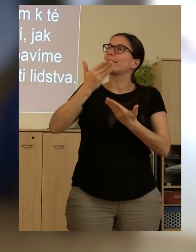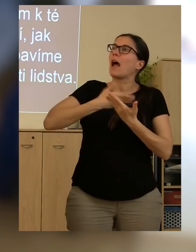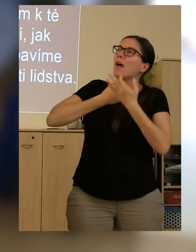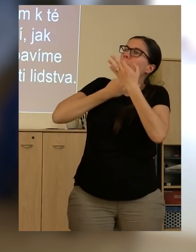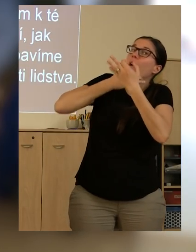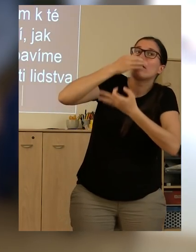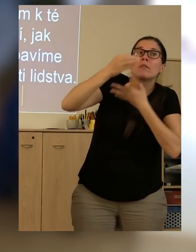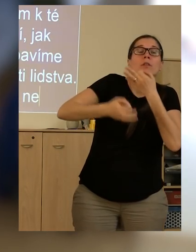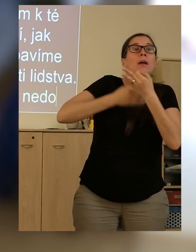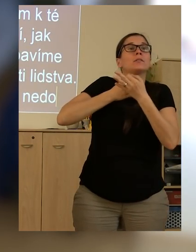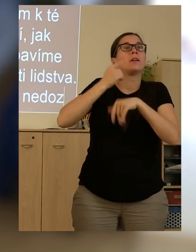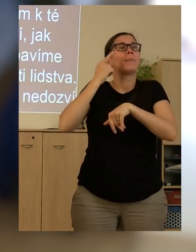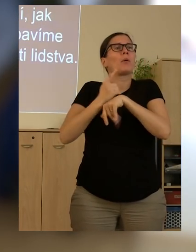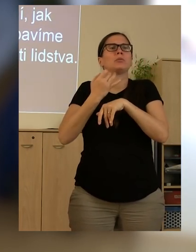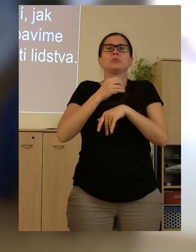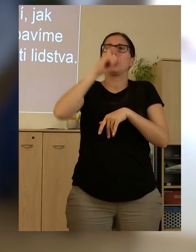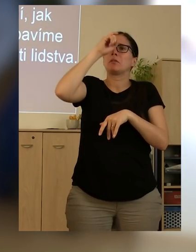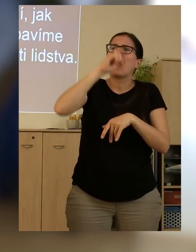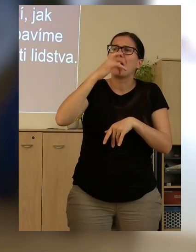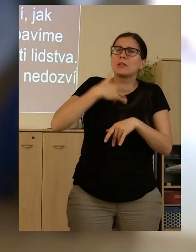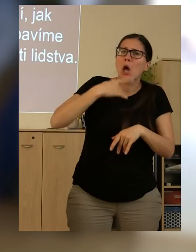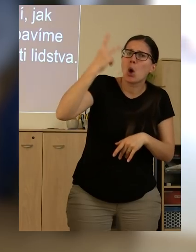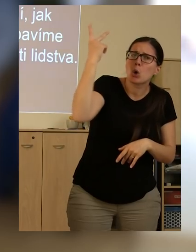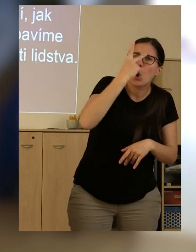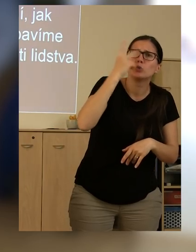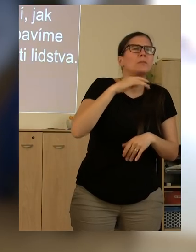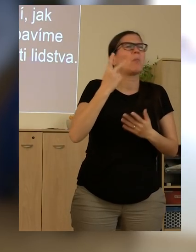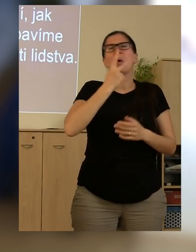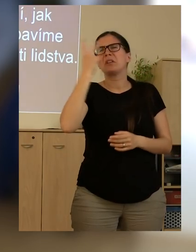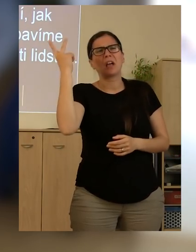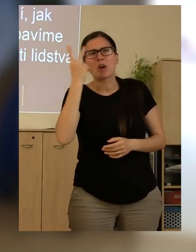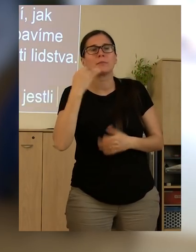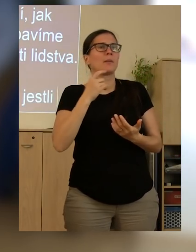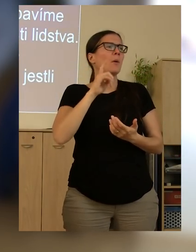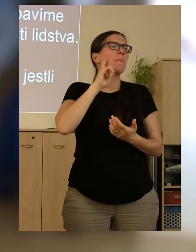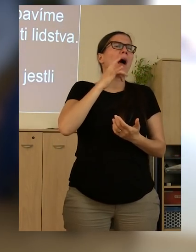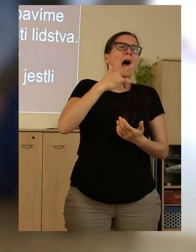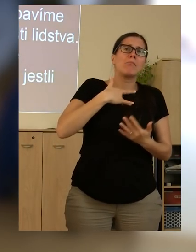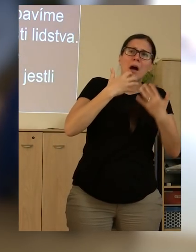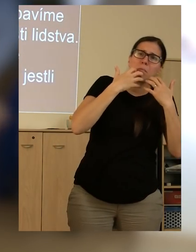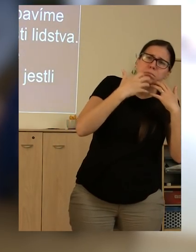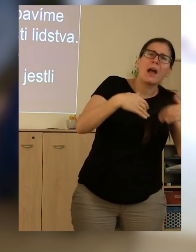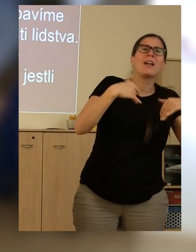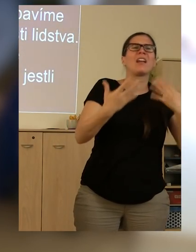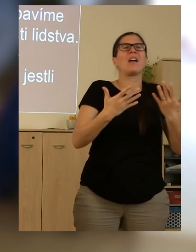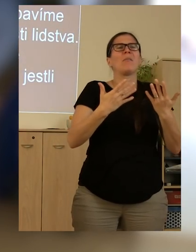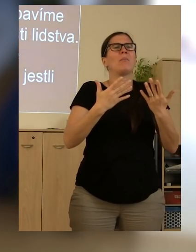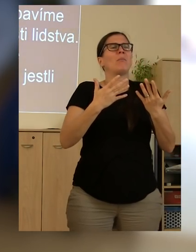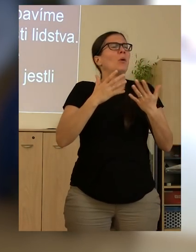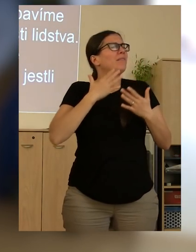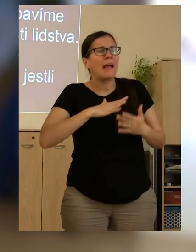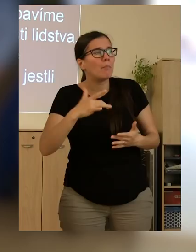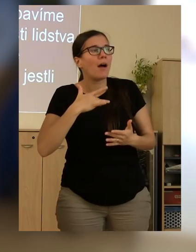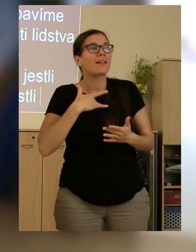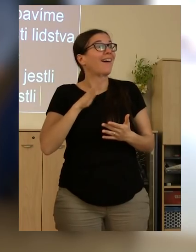tom, jestli můj tatínek mě rozuměl, nebo jestli moje maminka mě měla ráda. Ale dozvídám